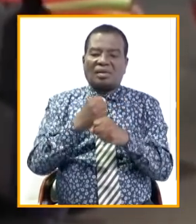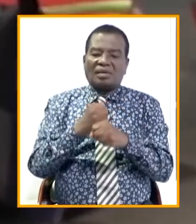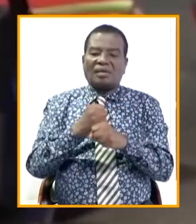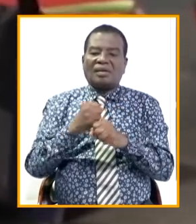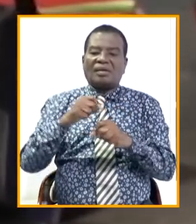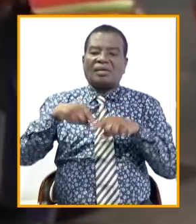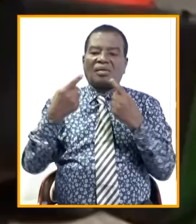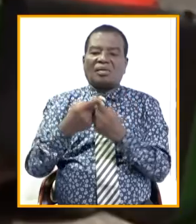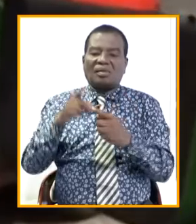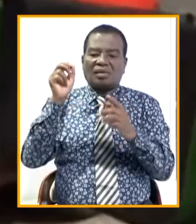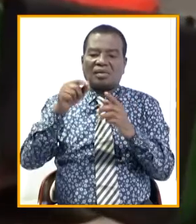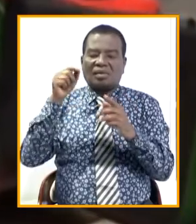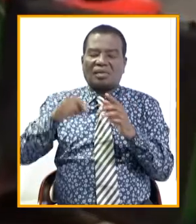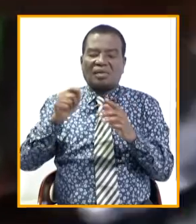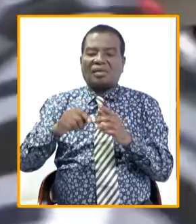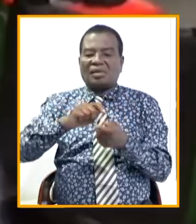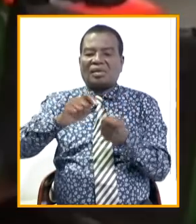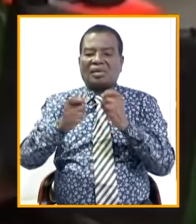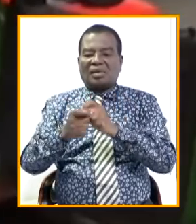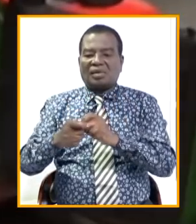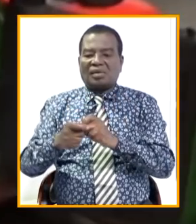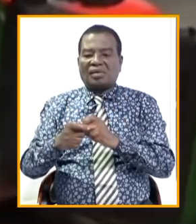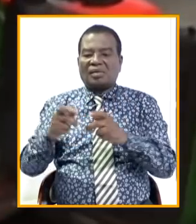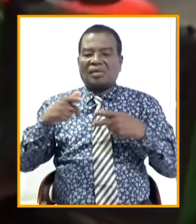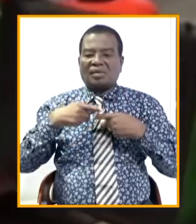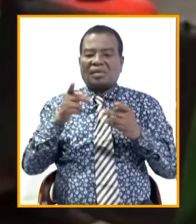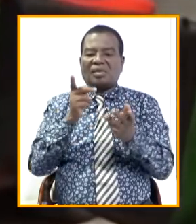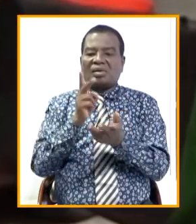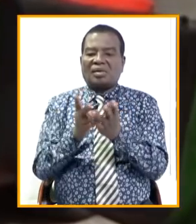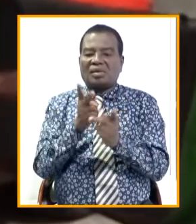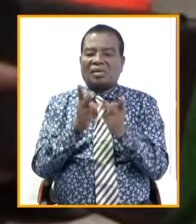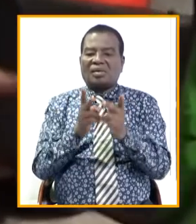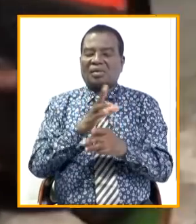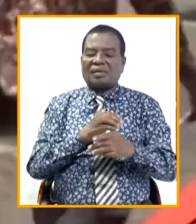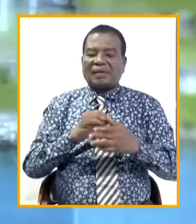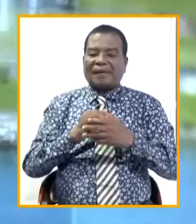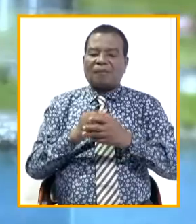va bénéficier d'un renouvellement de son parc auto avec 5 000 véhicules.